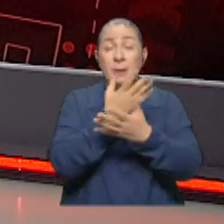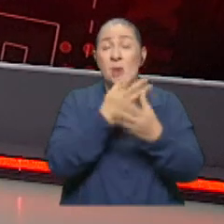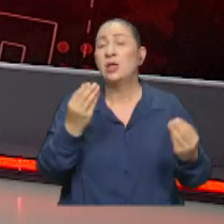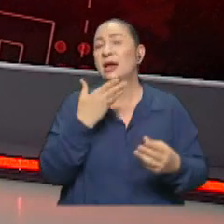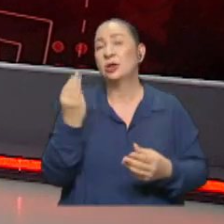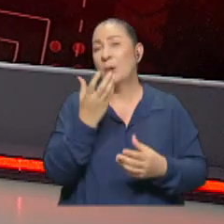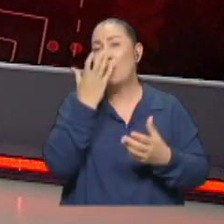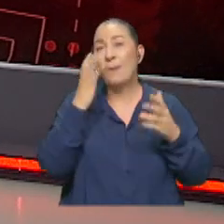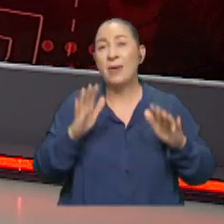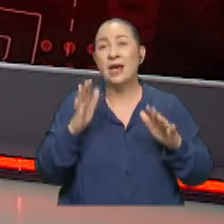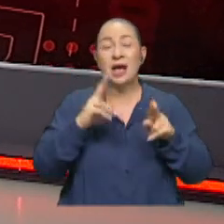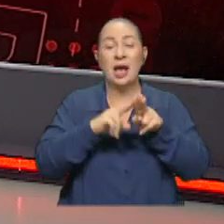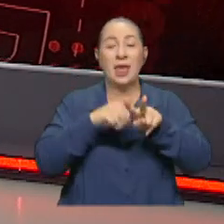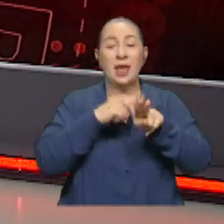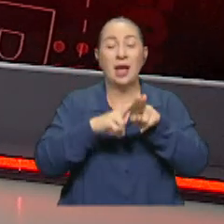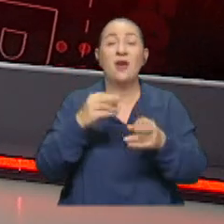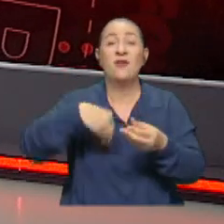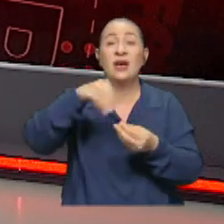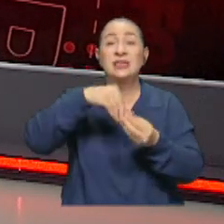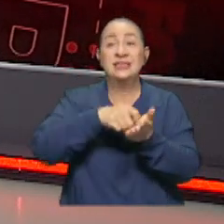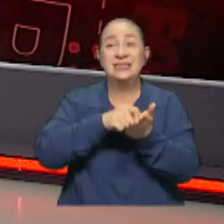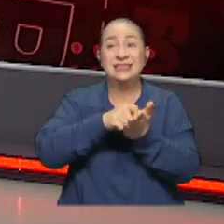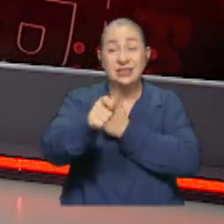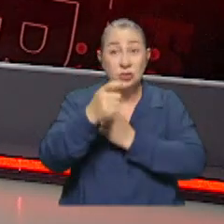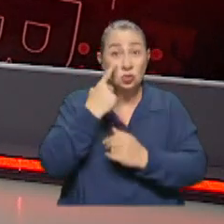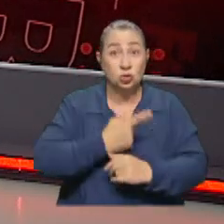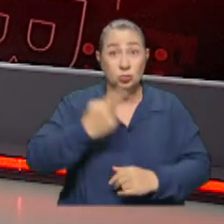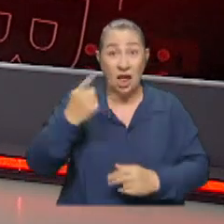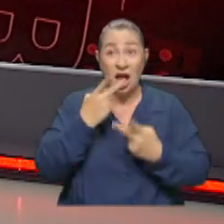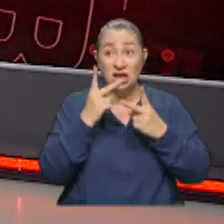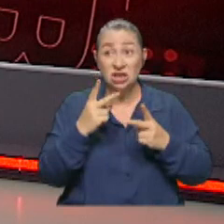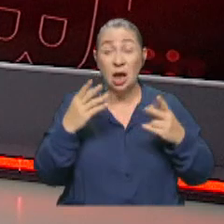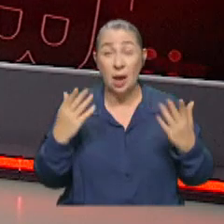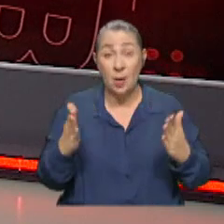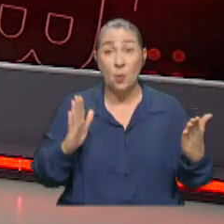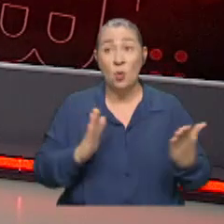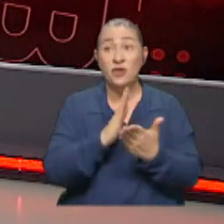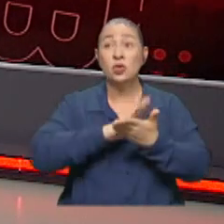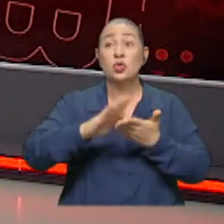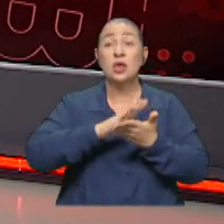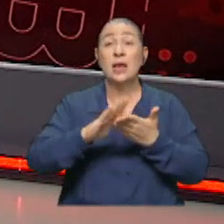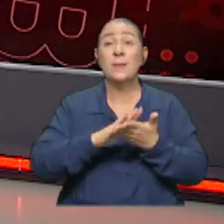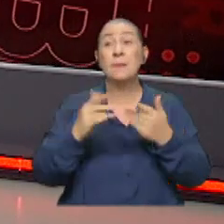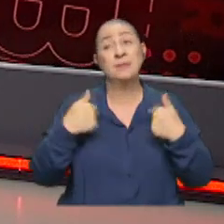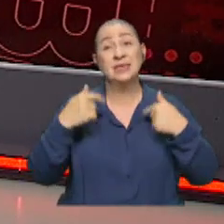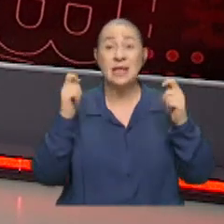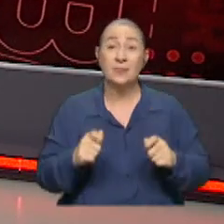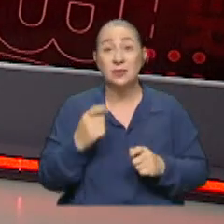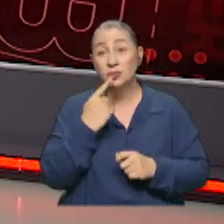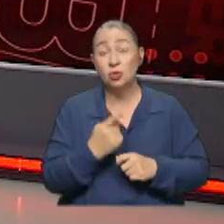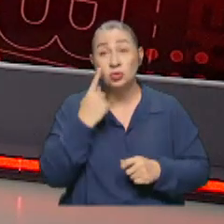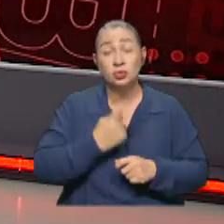Milyonlarca gencin beklentisi KYK faizlerinin silineceğini Cumhurbaşkanı açıkladı ama muhalefet düzenlemeyi biz yaptırdık